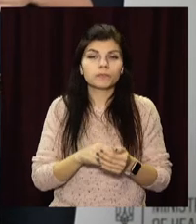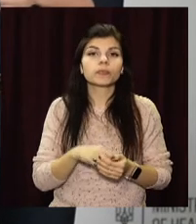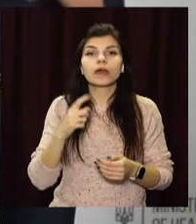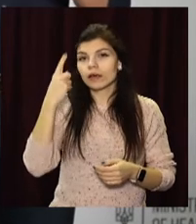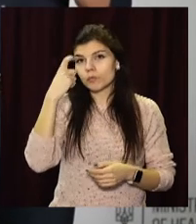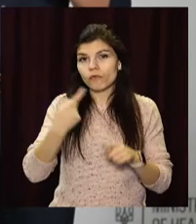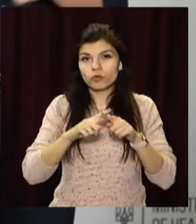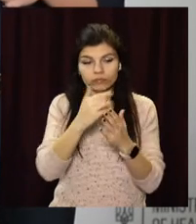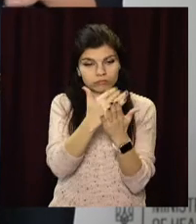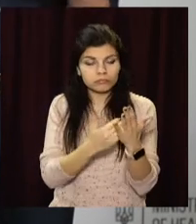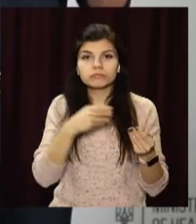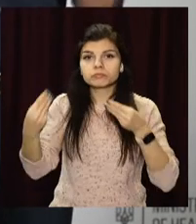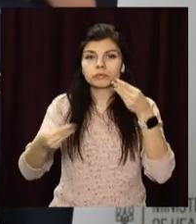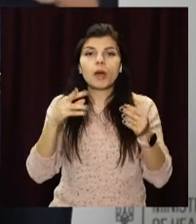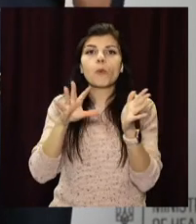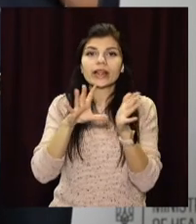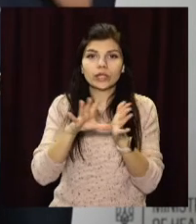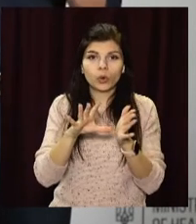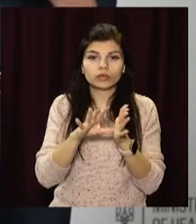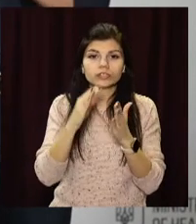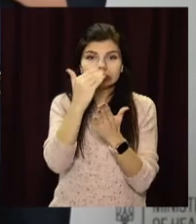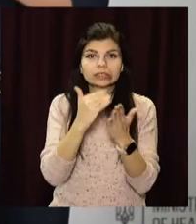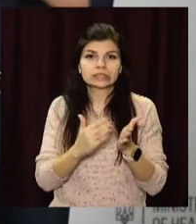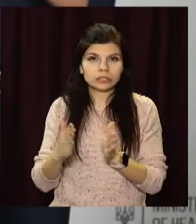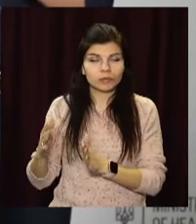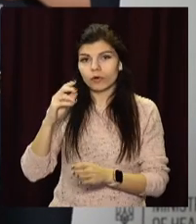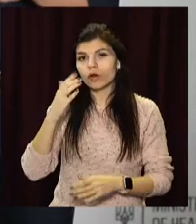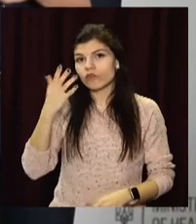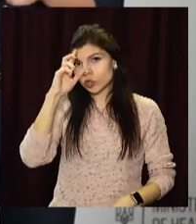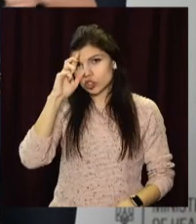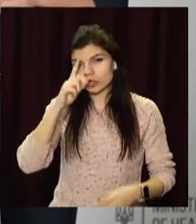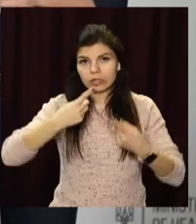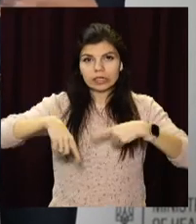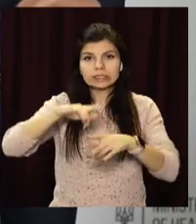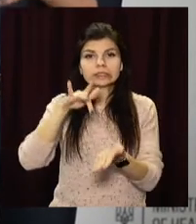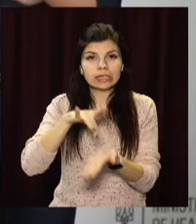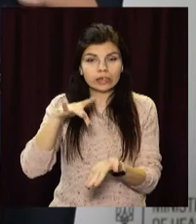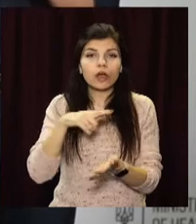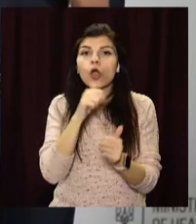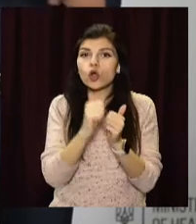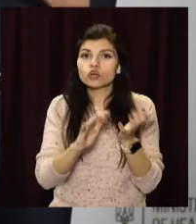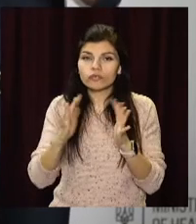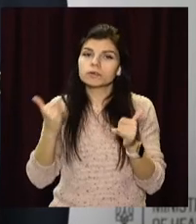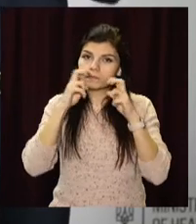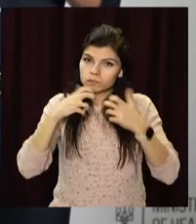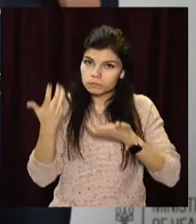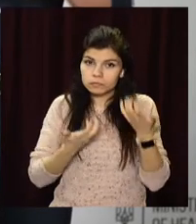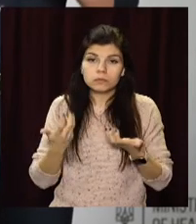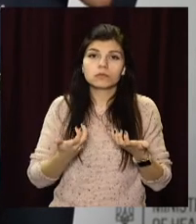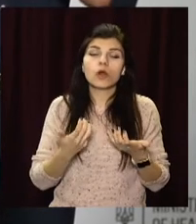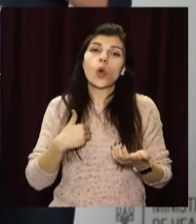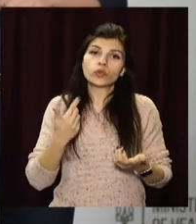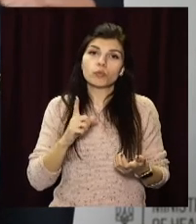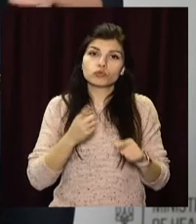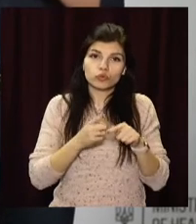Дані повідомлення надходять по електронній системі до Державного експертного центру. Кожен випадок аналізується і хотів